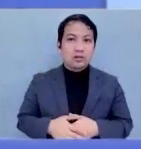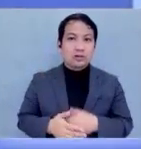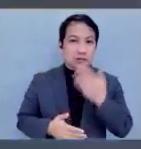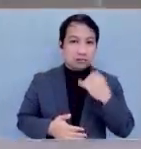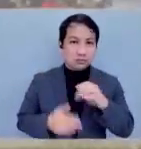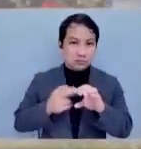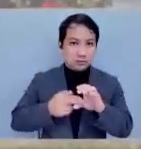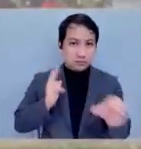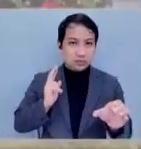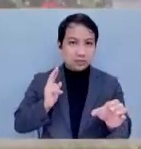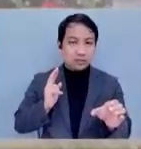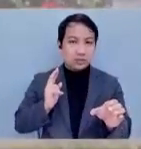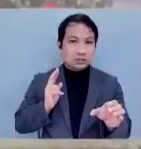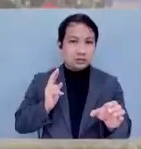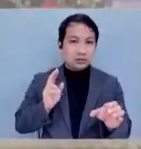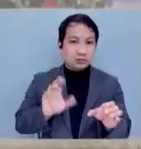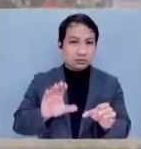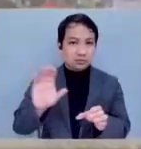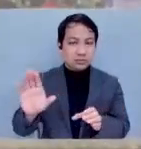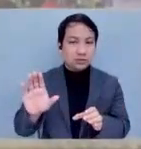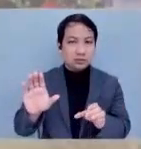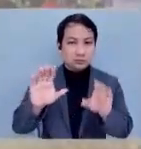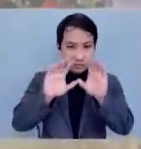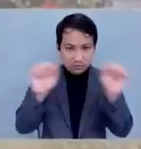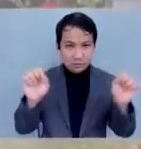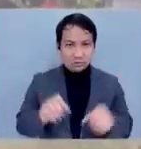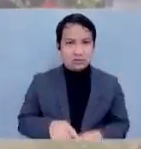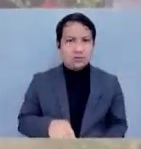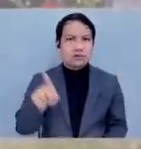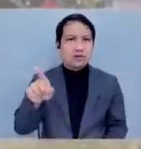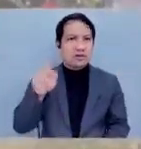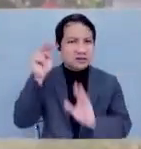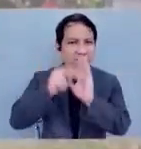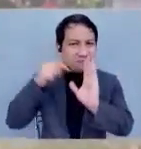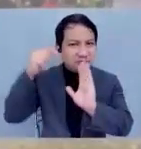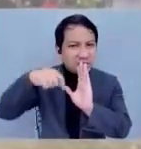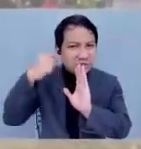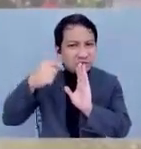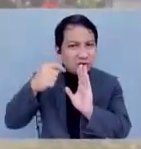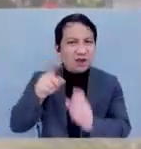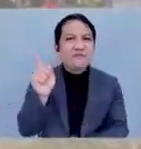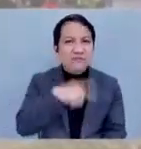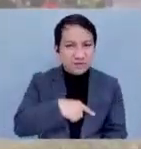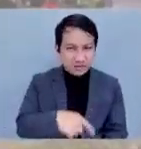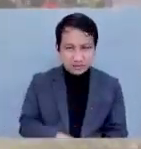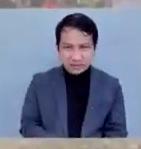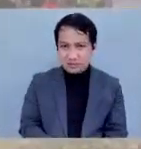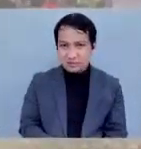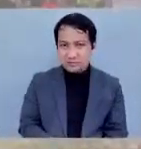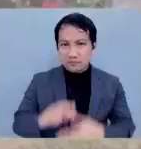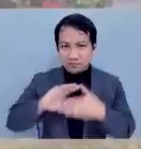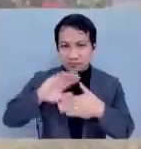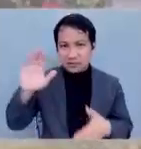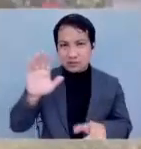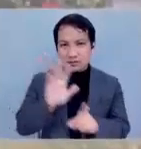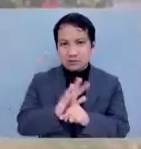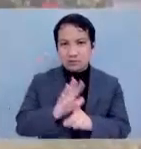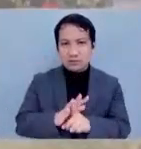pwesto. Giit ni Acorda, peke ang video at gusto lang magpasikat ang nasa vlog. It hurts